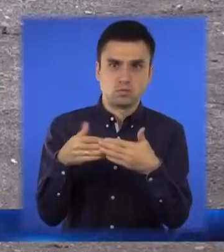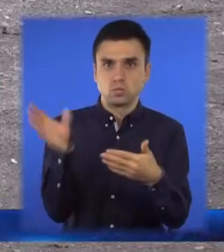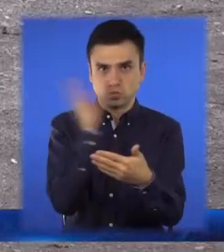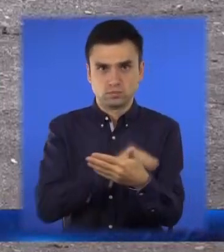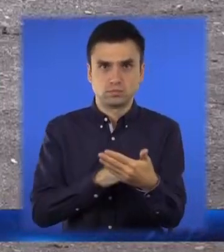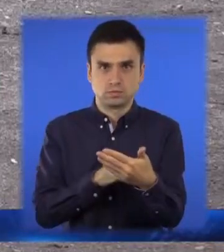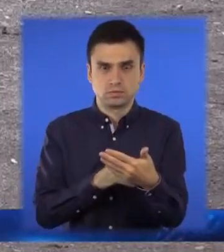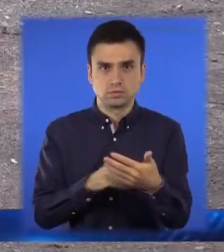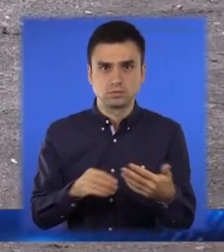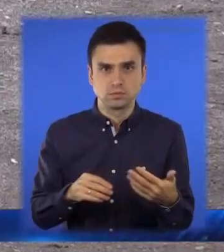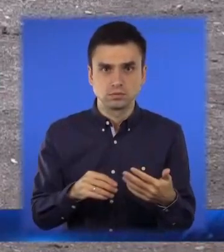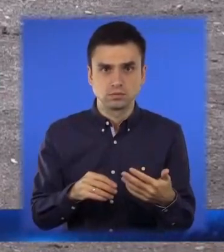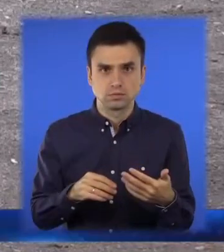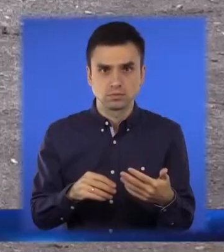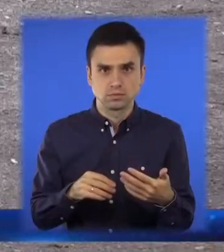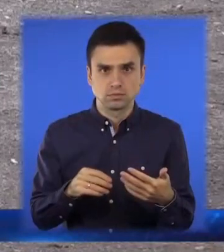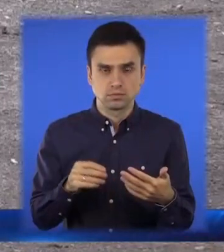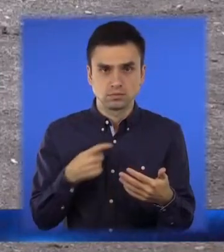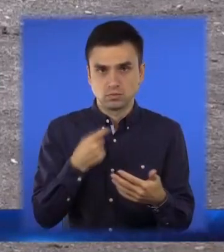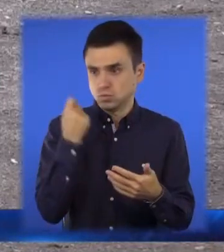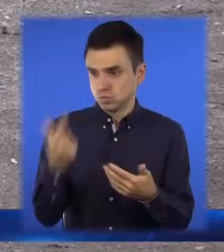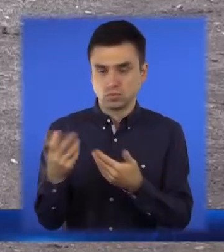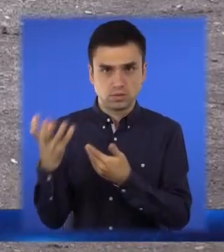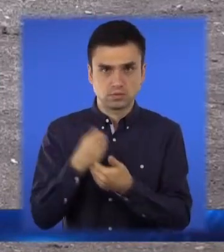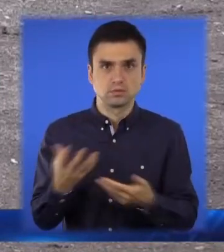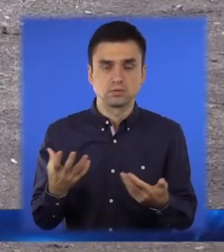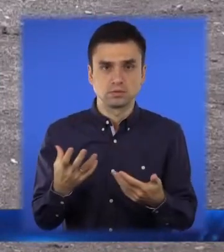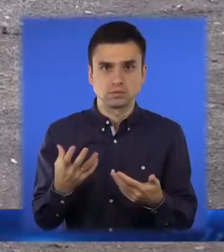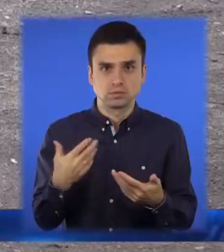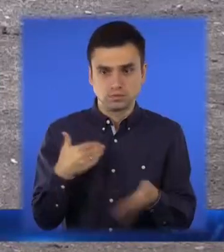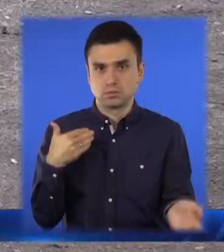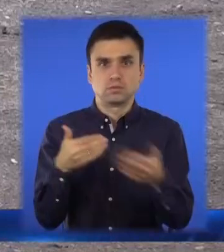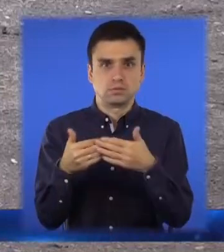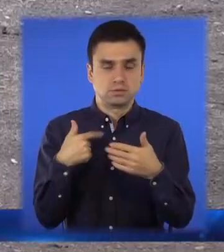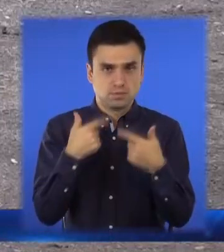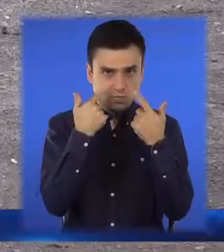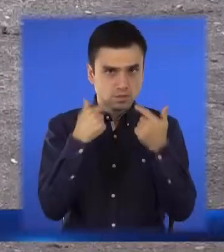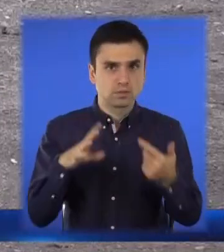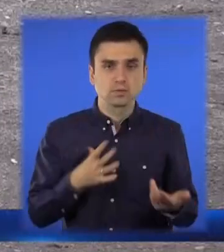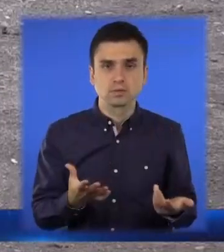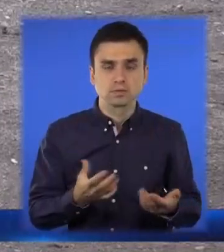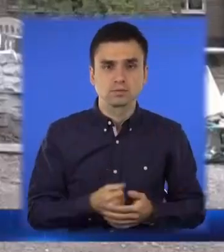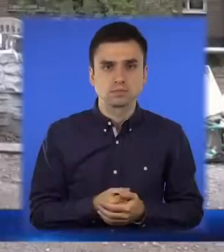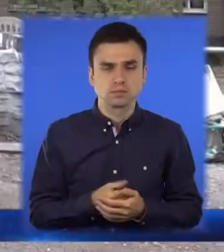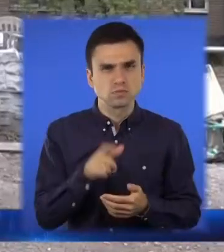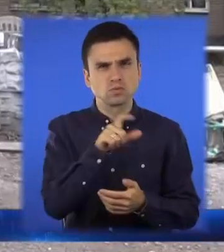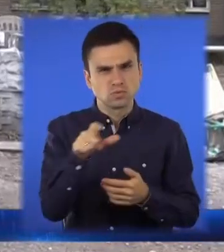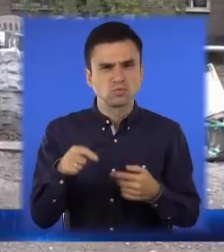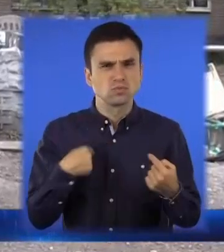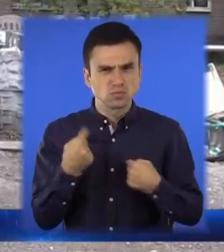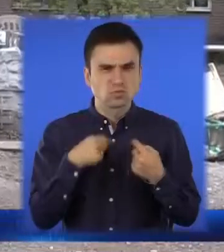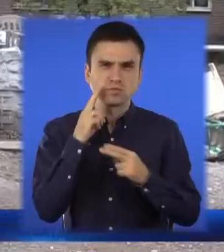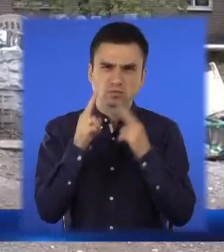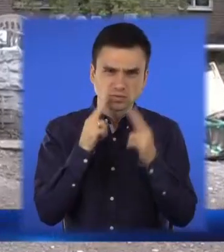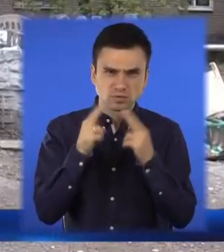я только влетела, вся эта шайка. Я успела за собой захлопнуть, а назад стояла, плакала в подъезде. Люди